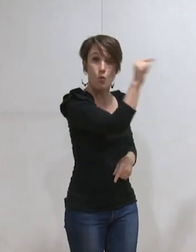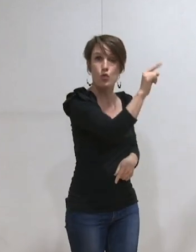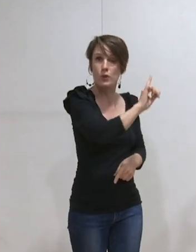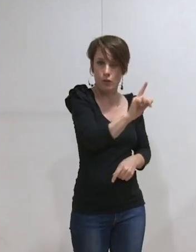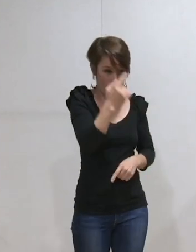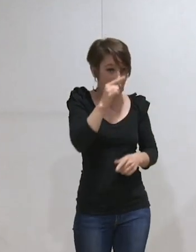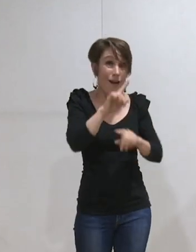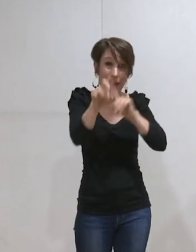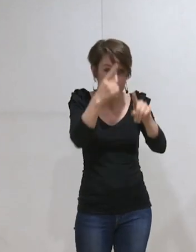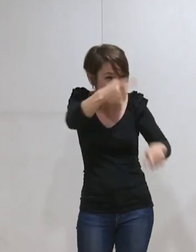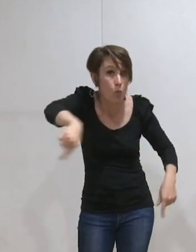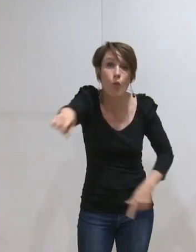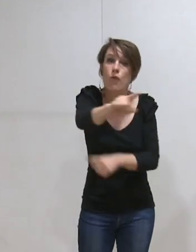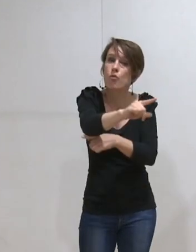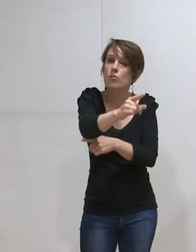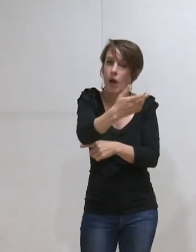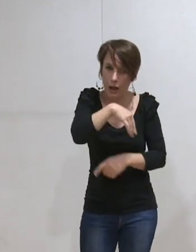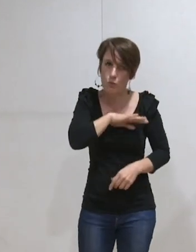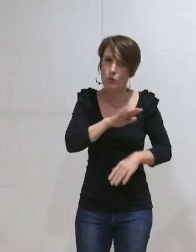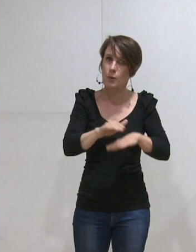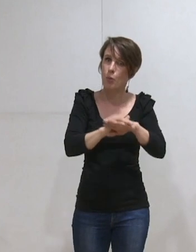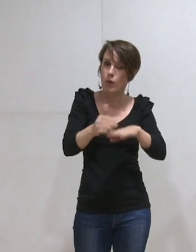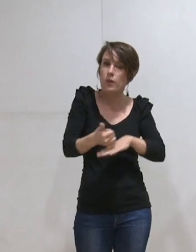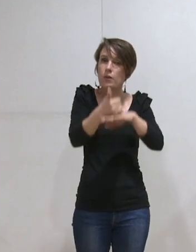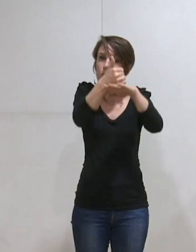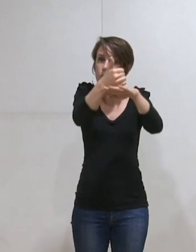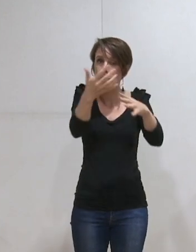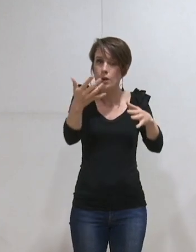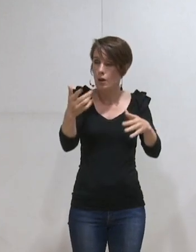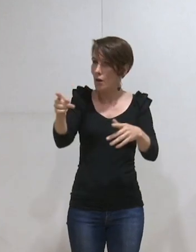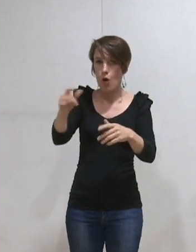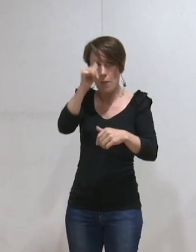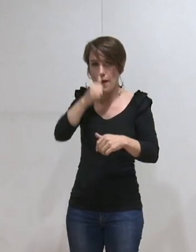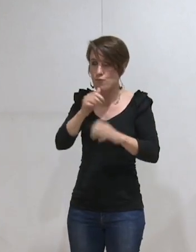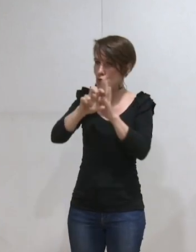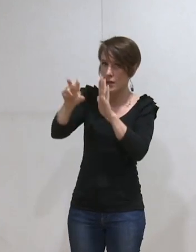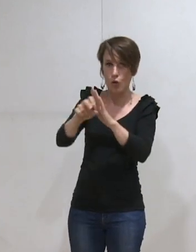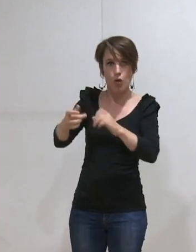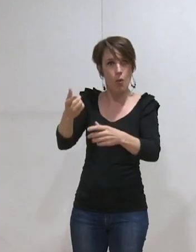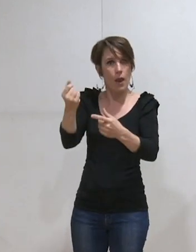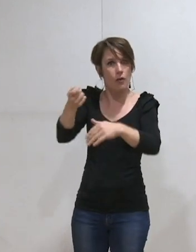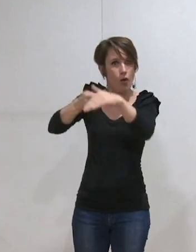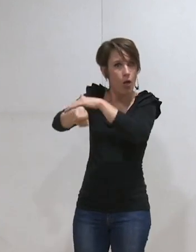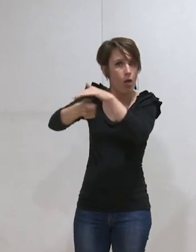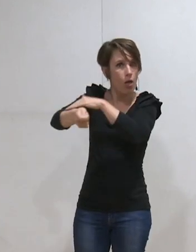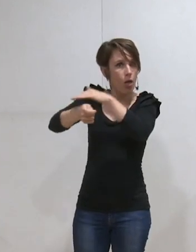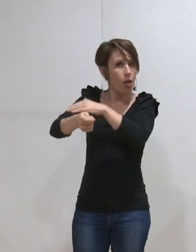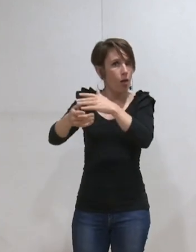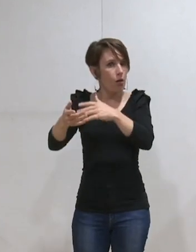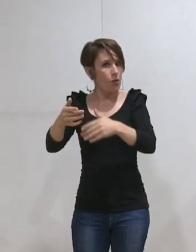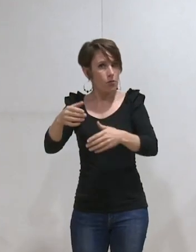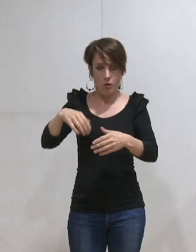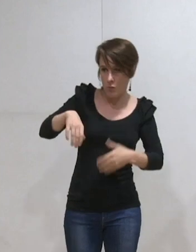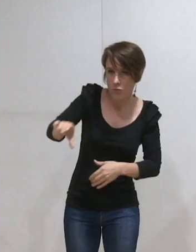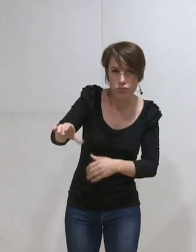avait la responsabilité politique des moyens que vous mettez à disposition du musée et des moyens que vous voulez mettre